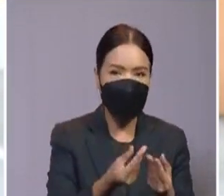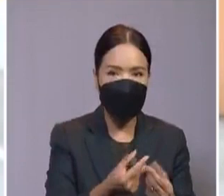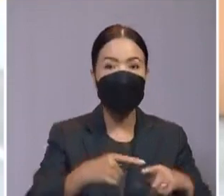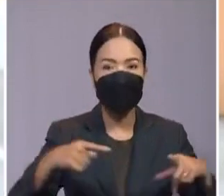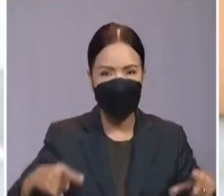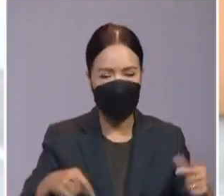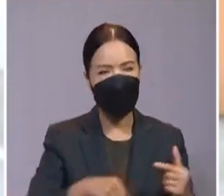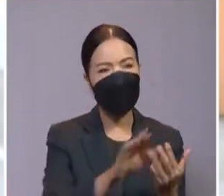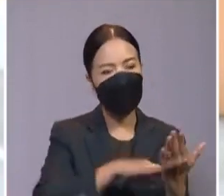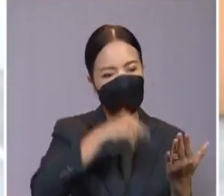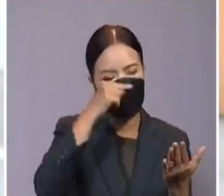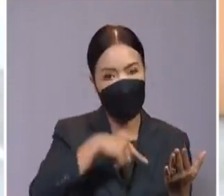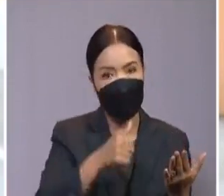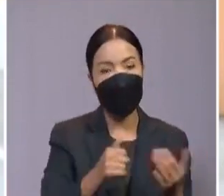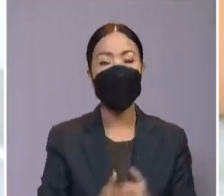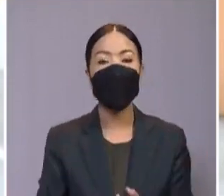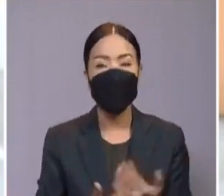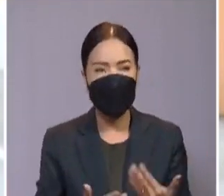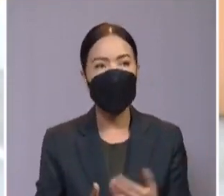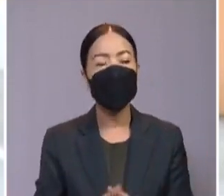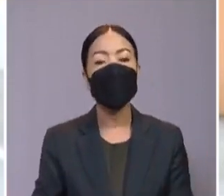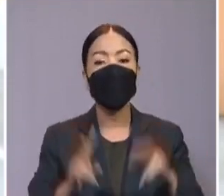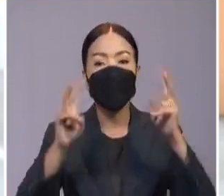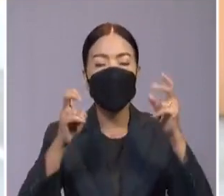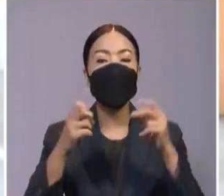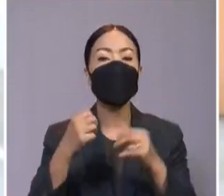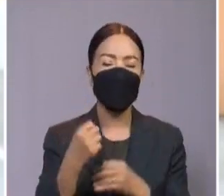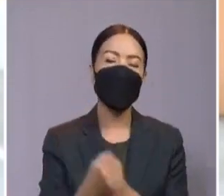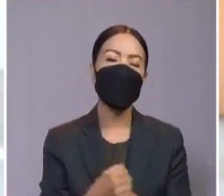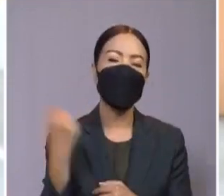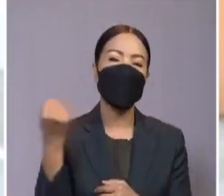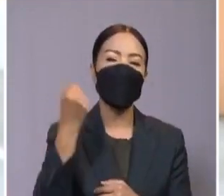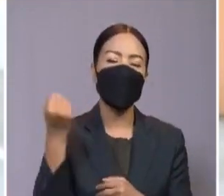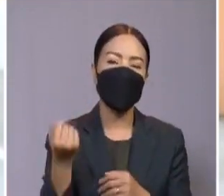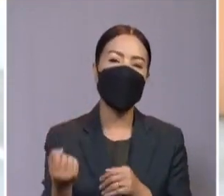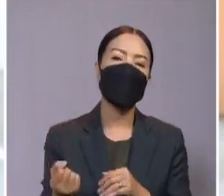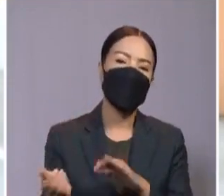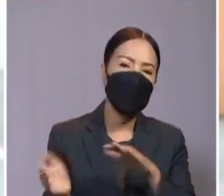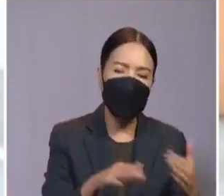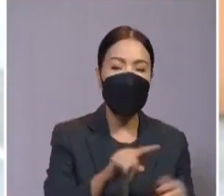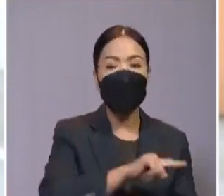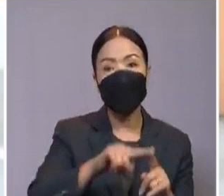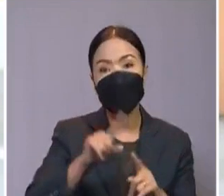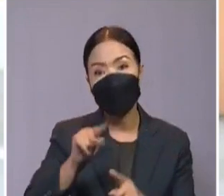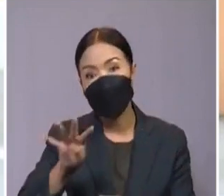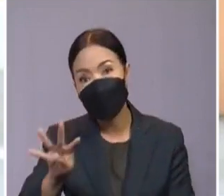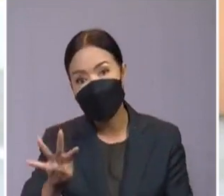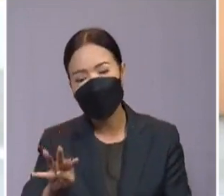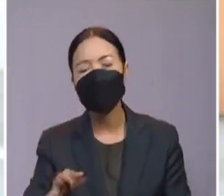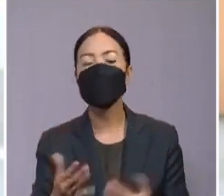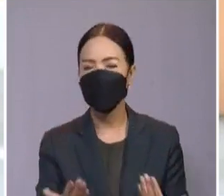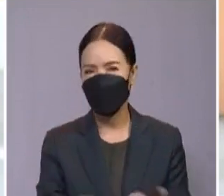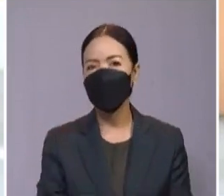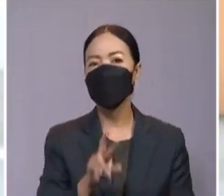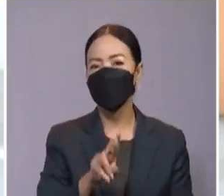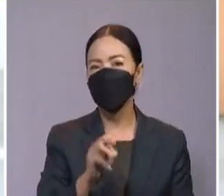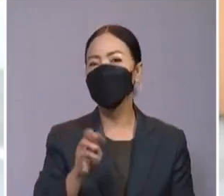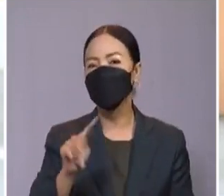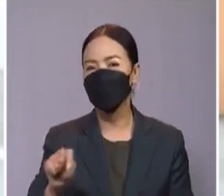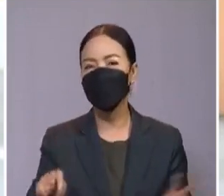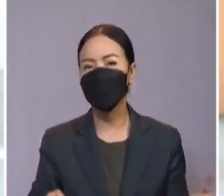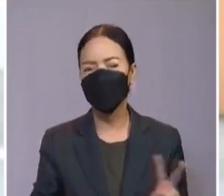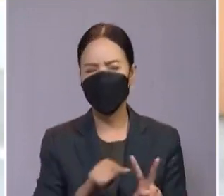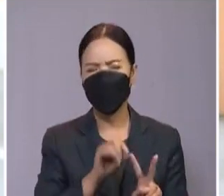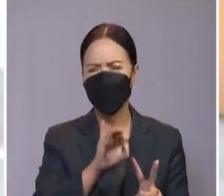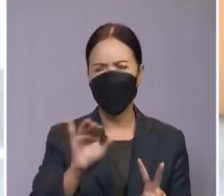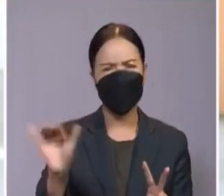นอกเหนือจากนี้นะคะประเด็นเรื่องของการยุบสภาวันที่ 24ธันวาคมที่แน่ๆวันนี้ค่ะรัฐมนตรี 2คนนะคะออกมายืนยันแล้วว่านายกยังไม่ได้